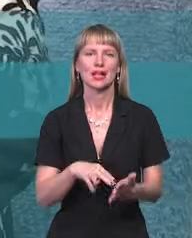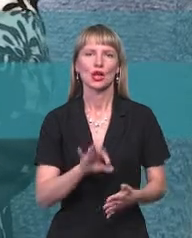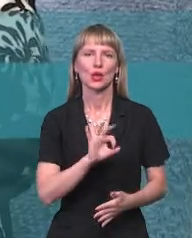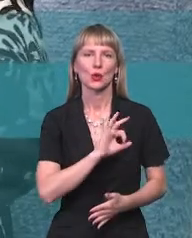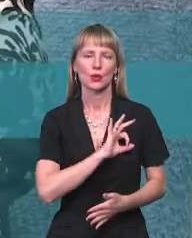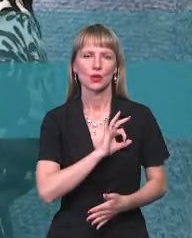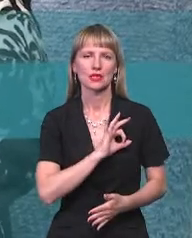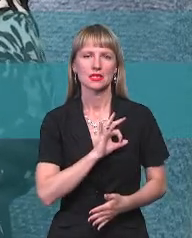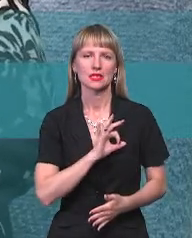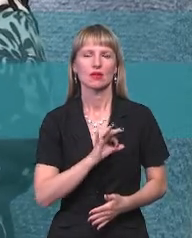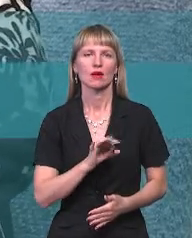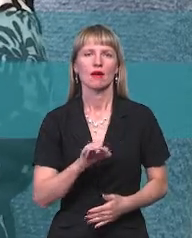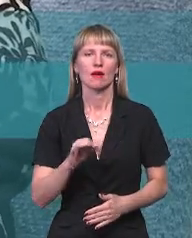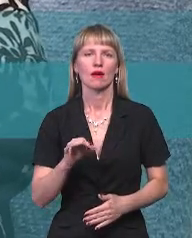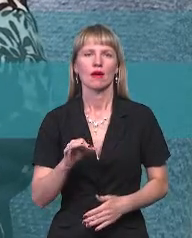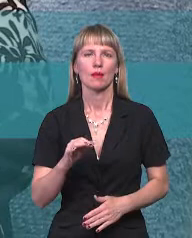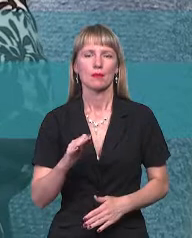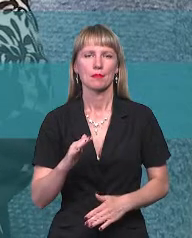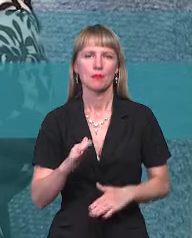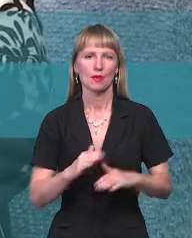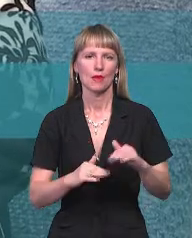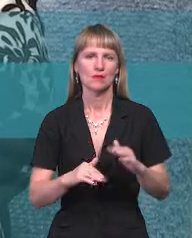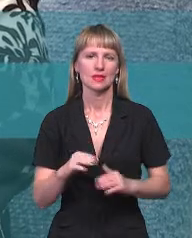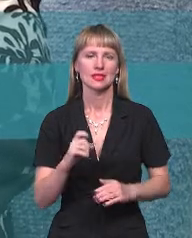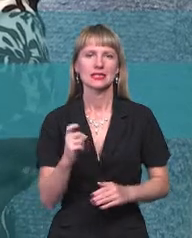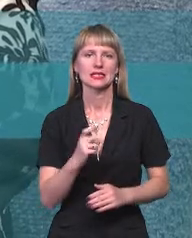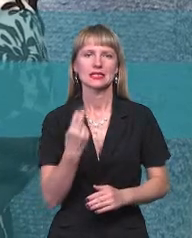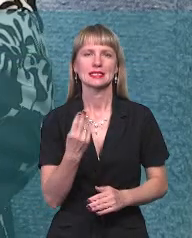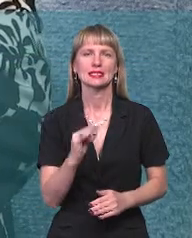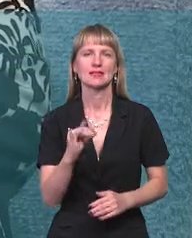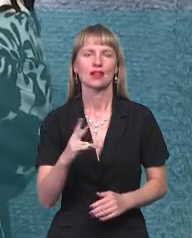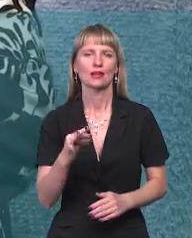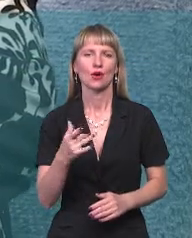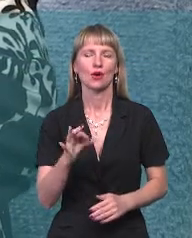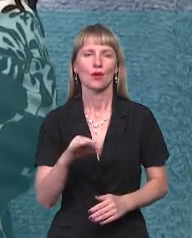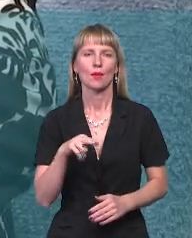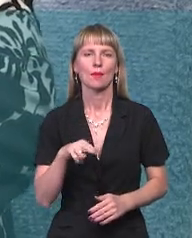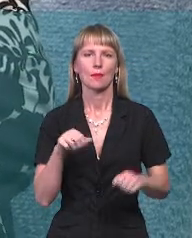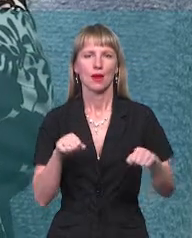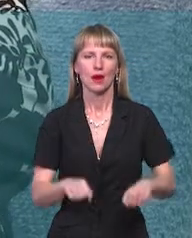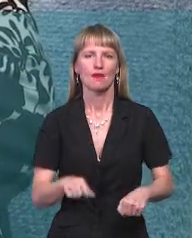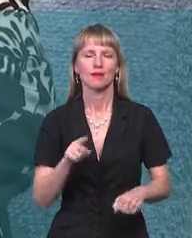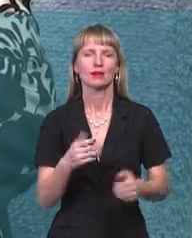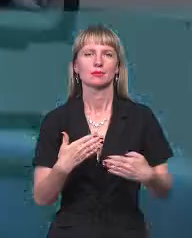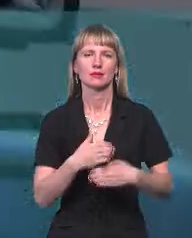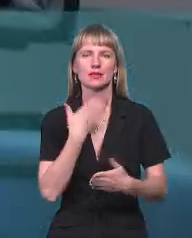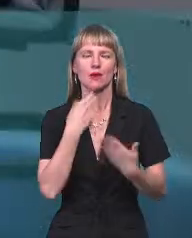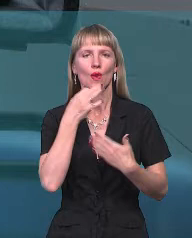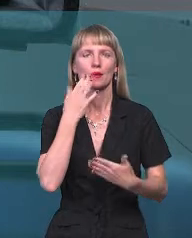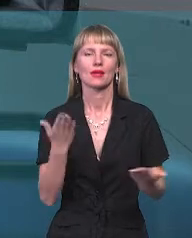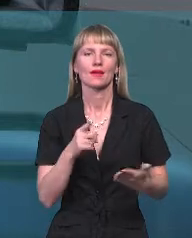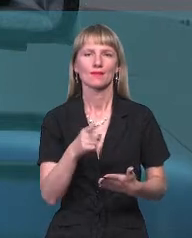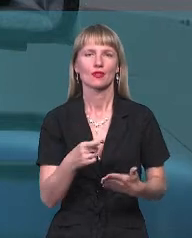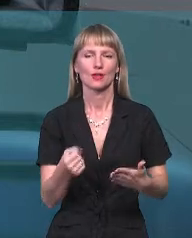юристкою, фахівчинею з цивільного права. І я хочу, покажіть, будь ласка, нам пані Тетяну, вона поділиться власним досвідом, як